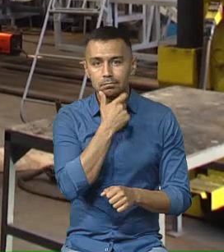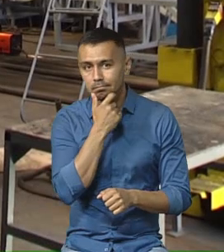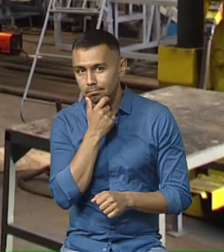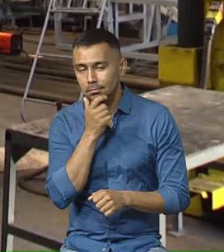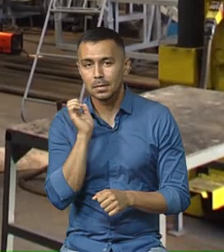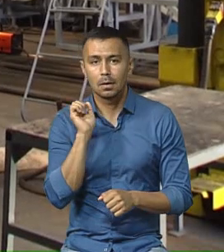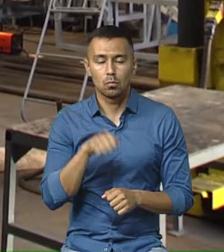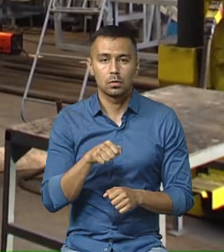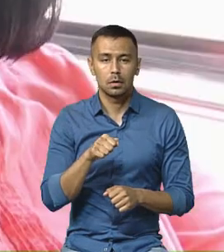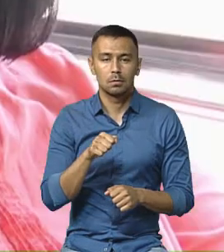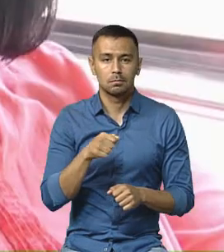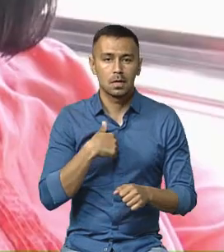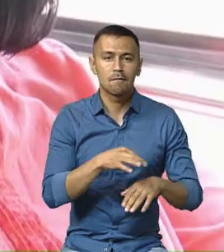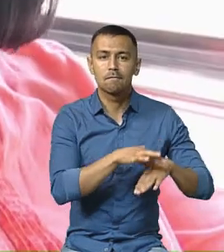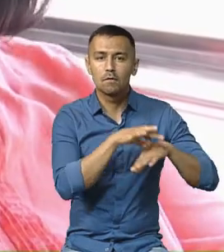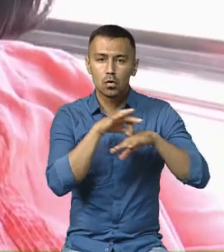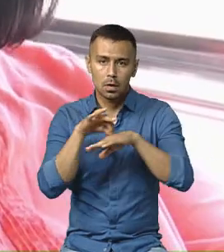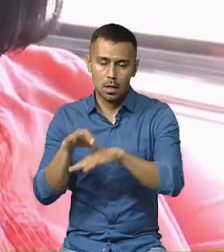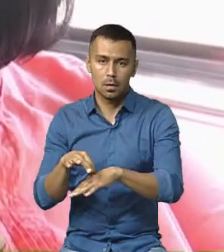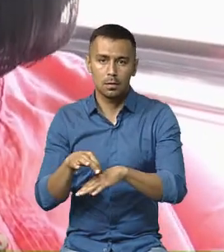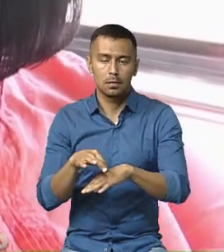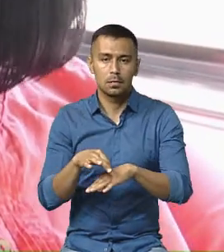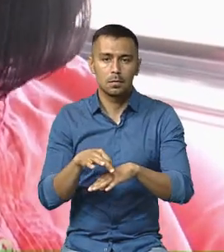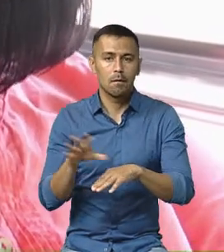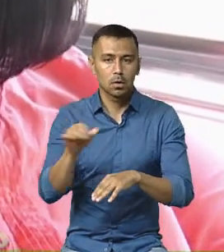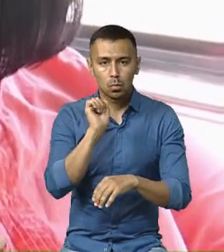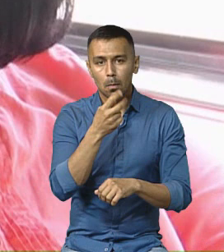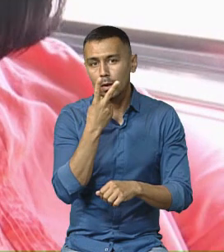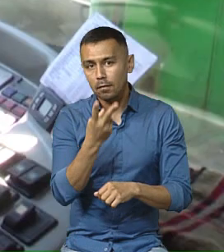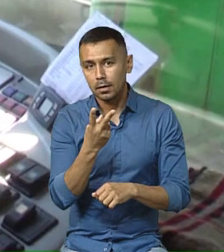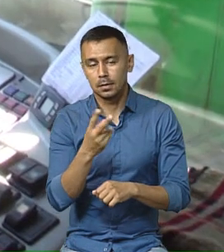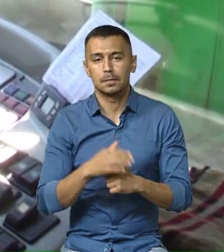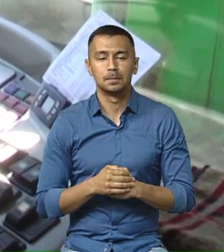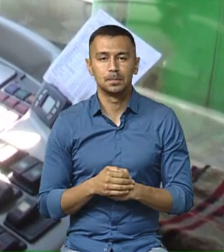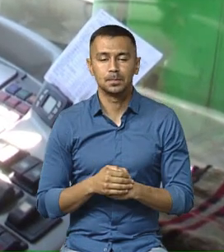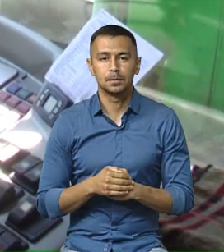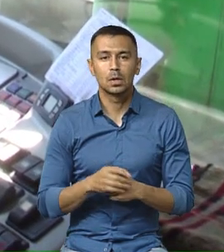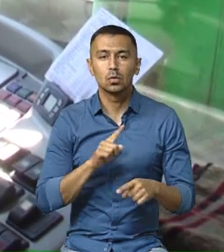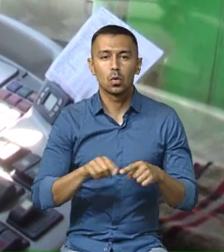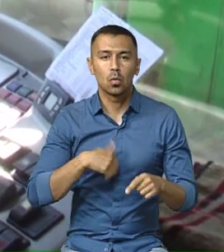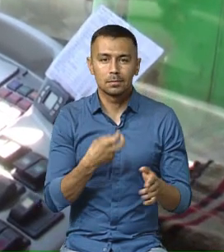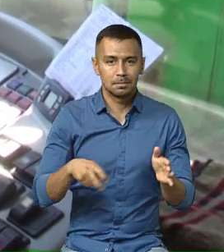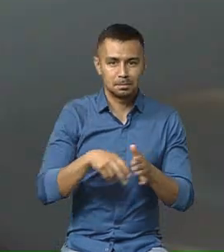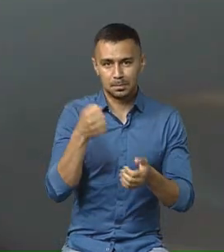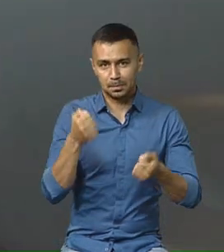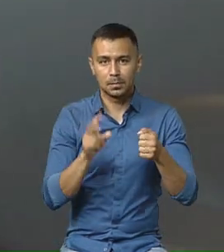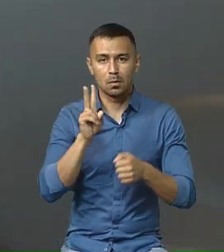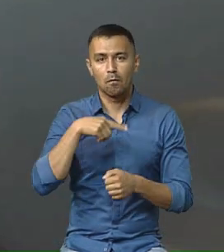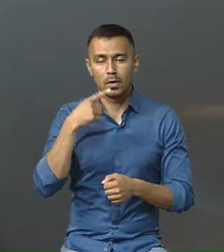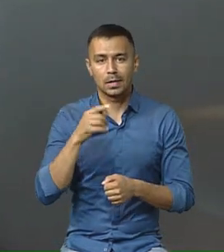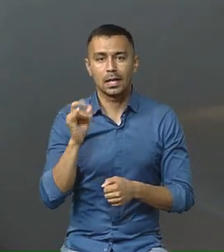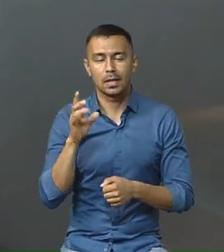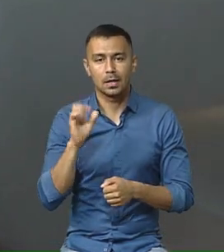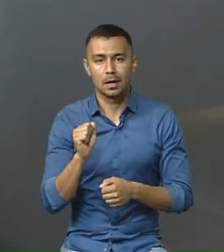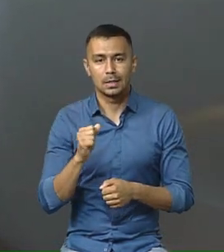навіть в ремзону у нас викладач води, все наглядно можна подивитися. Скоріше хочеться сісти за кермо тролейбуса, говорить Ірина.